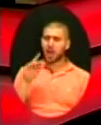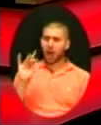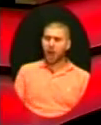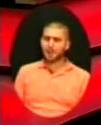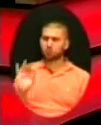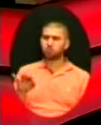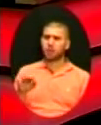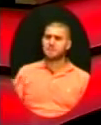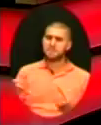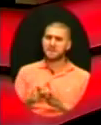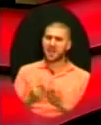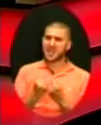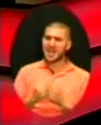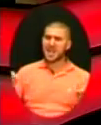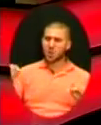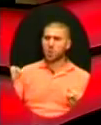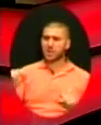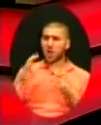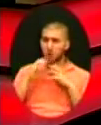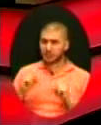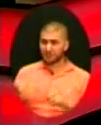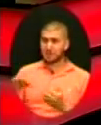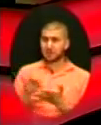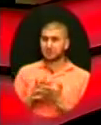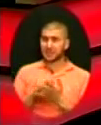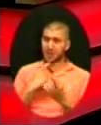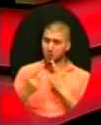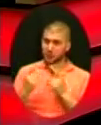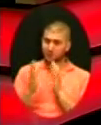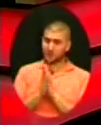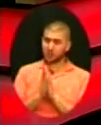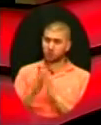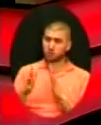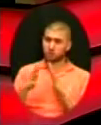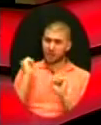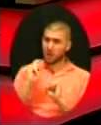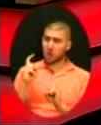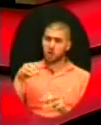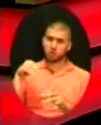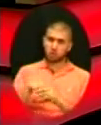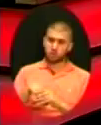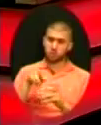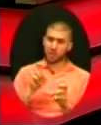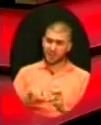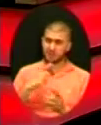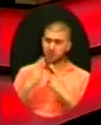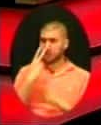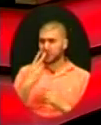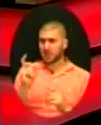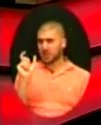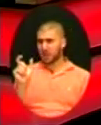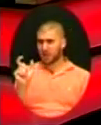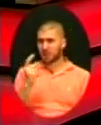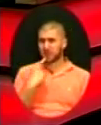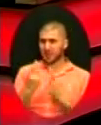של מפלגת החירות האוסטרית, ומשרד החוץ ביקש שהשגריר לא ישתתף בדיון הזה. אז נראה קטע קטן מתוך הדברים שהוא